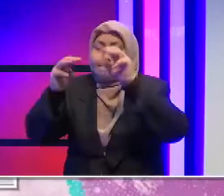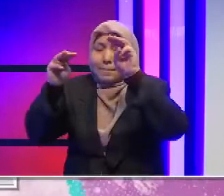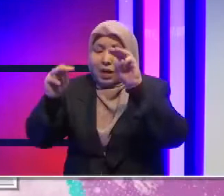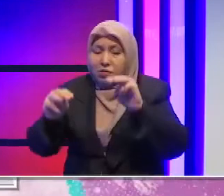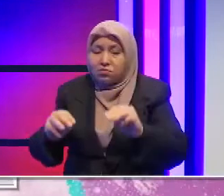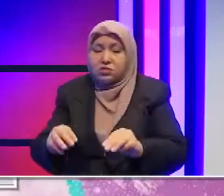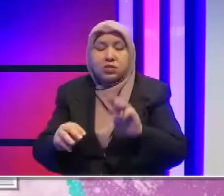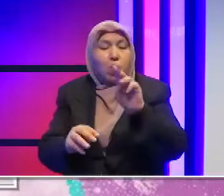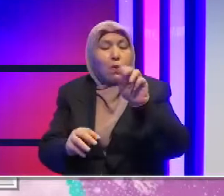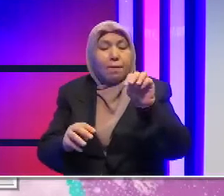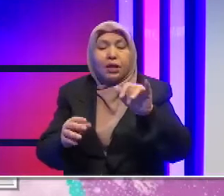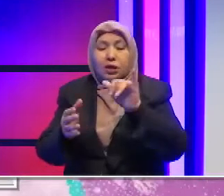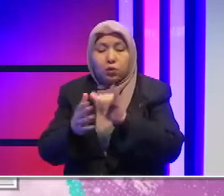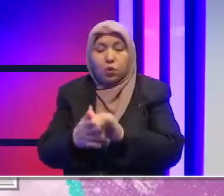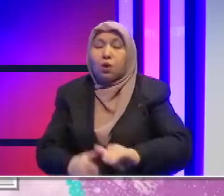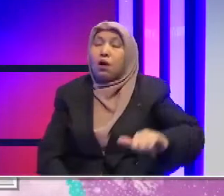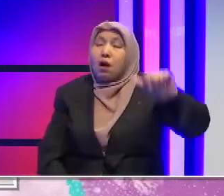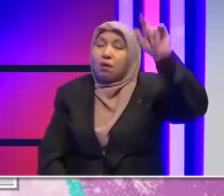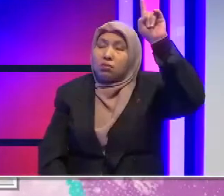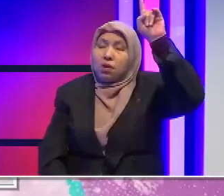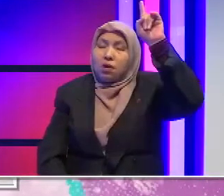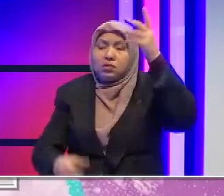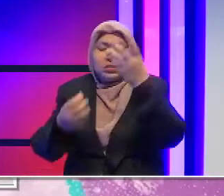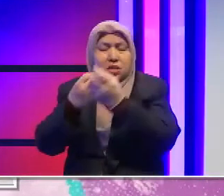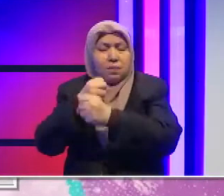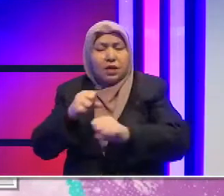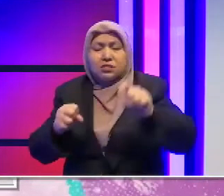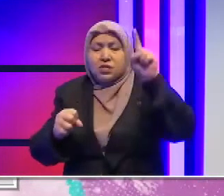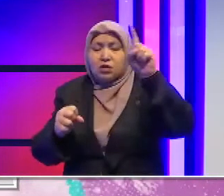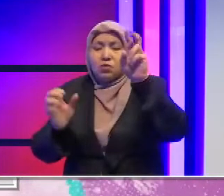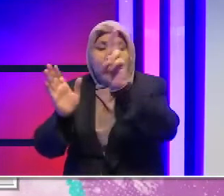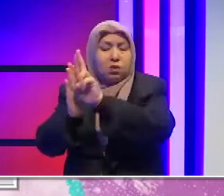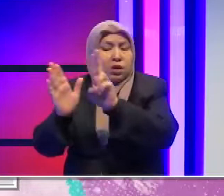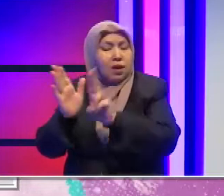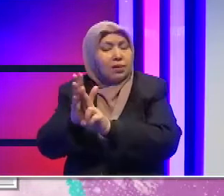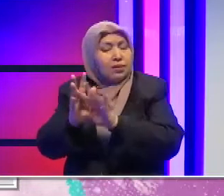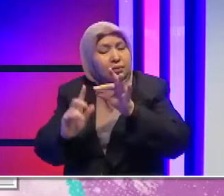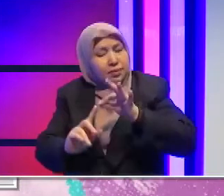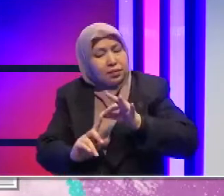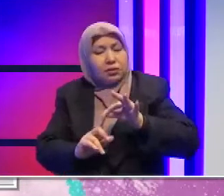ummatin ja'alna man